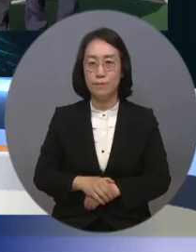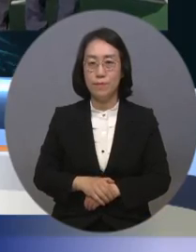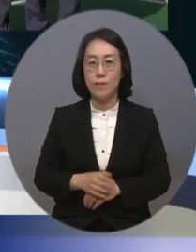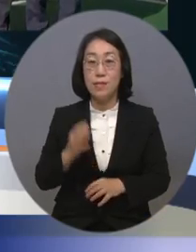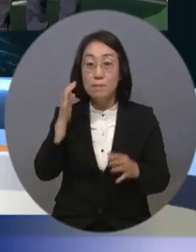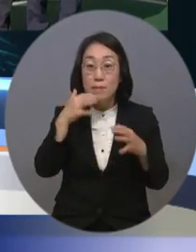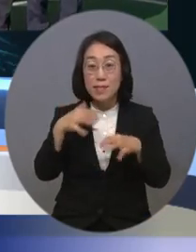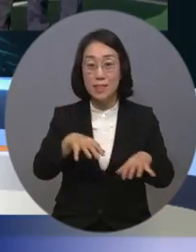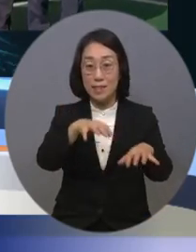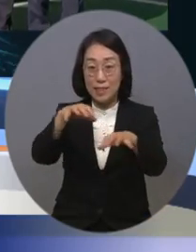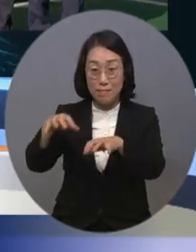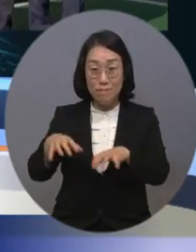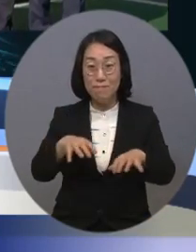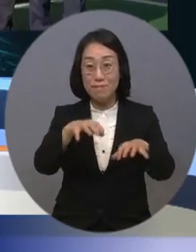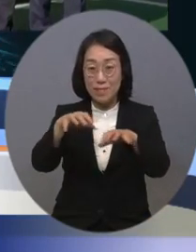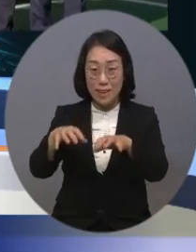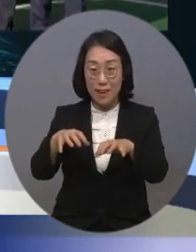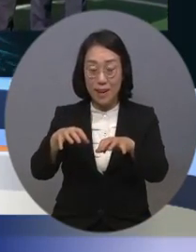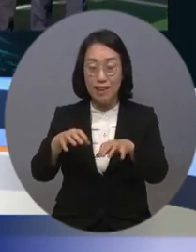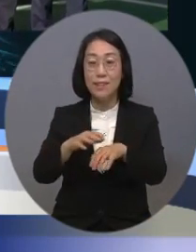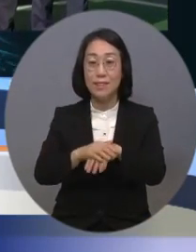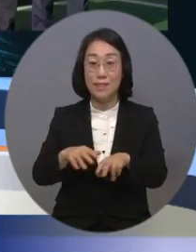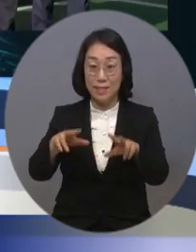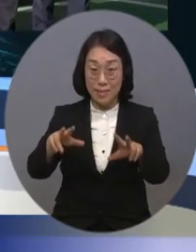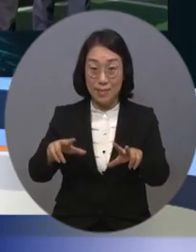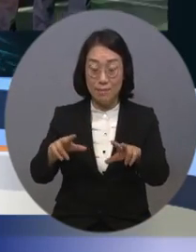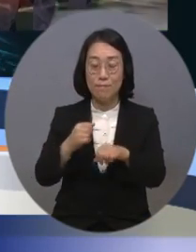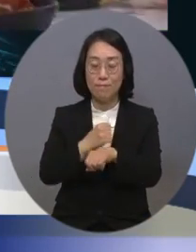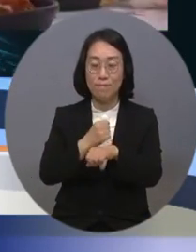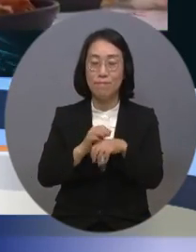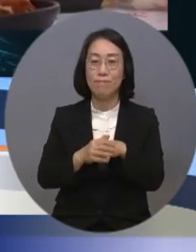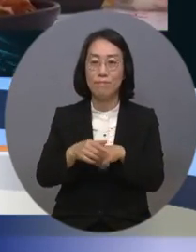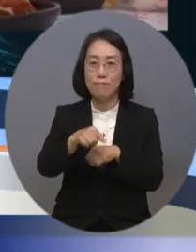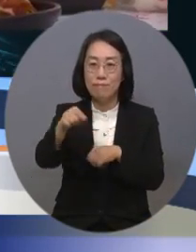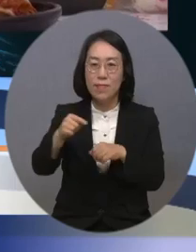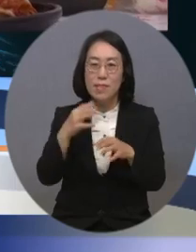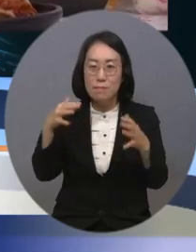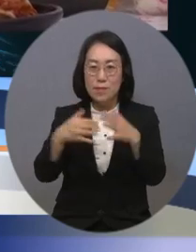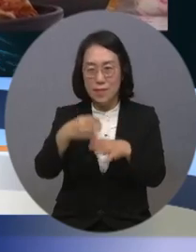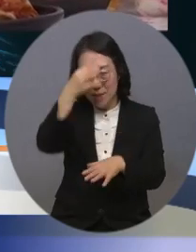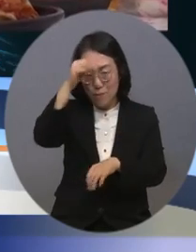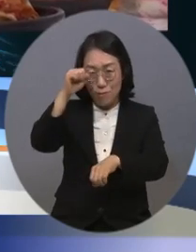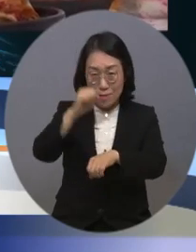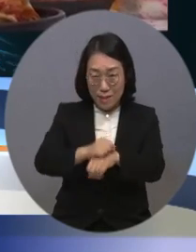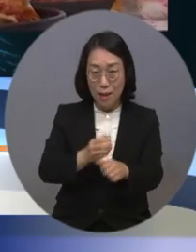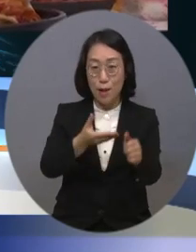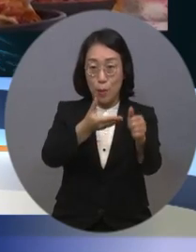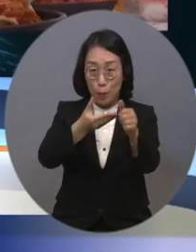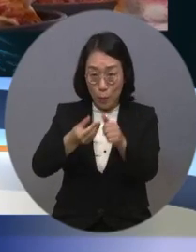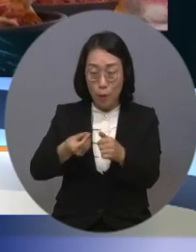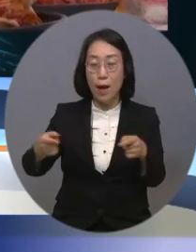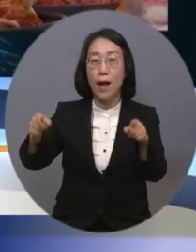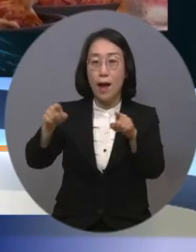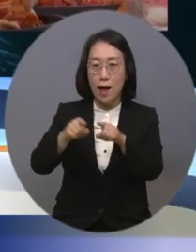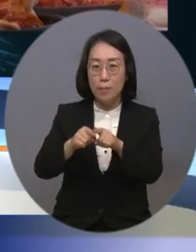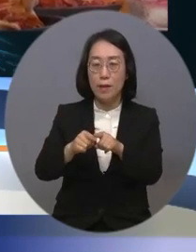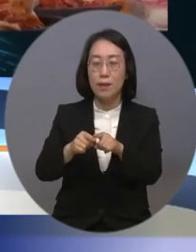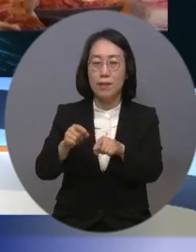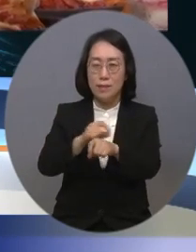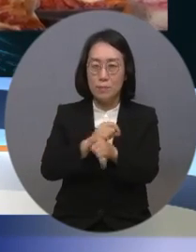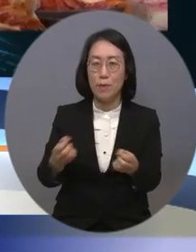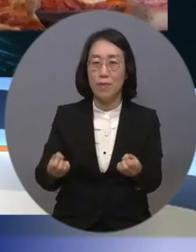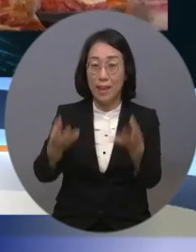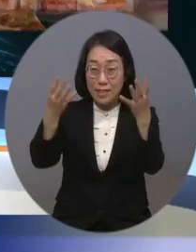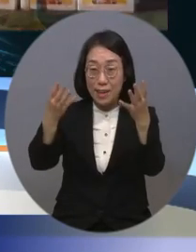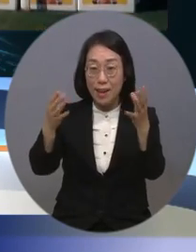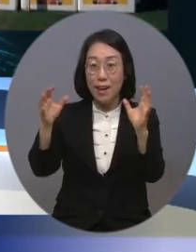김장철을 맞아 전북 군산시의 군장대학교가 김치 명장과 함께하는 김치 나눔 행사를 열고 취약계층의